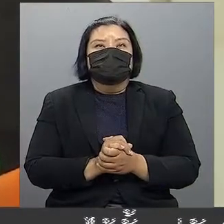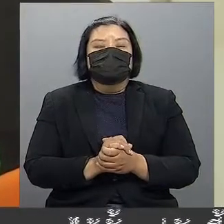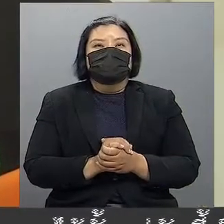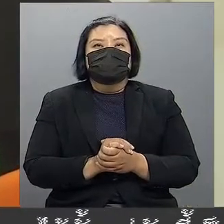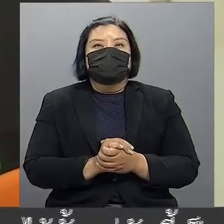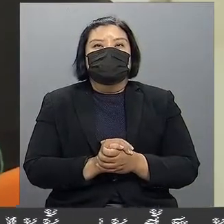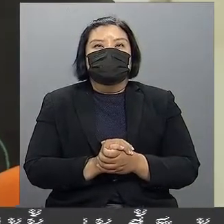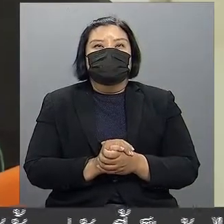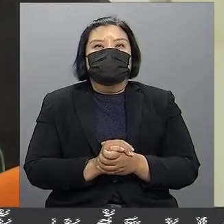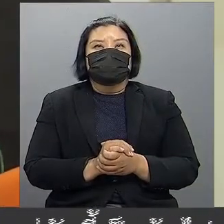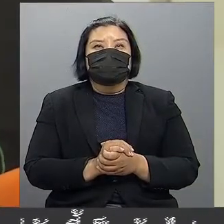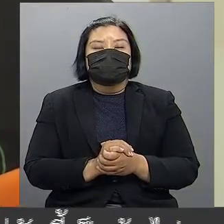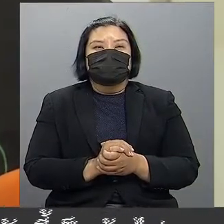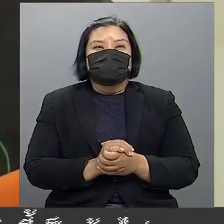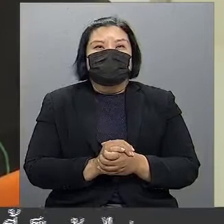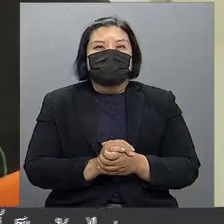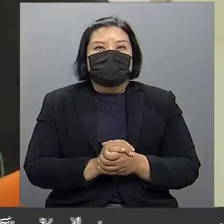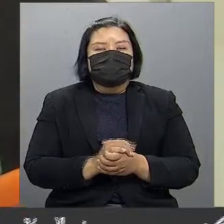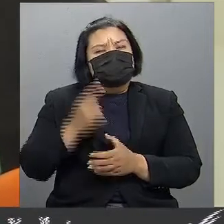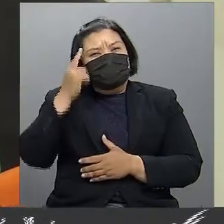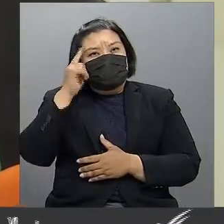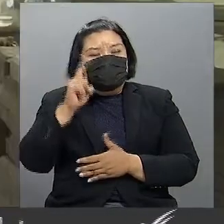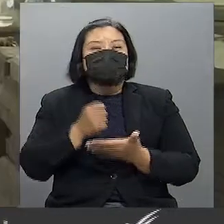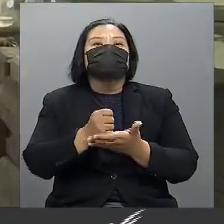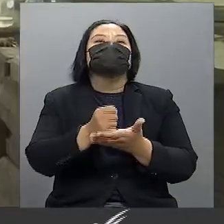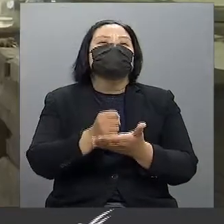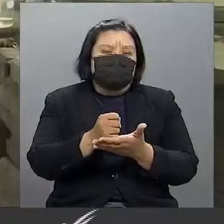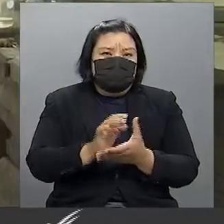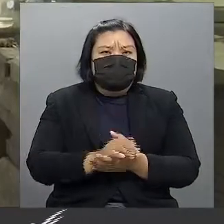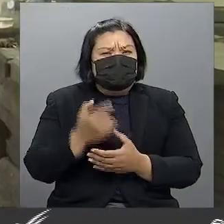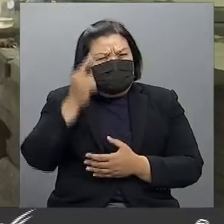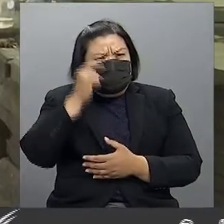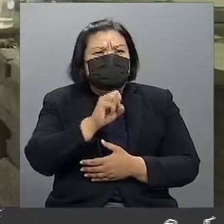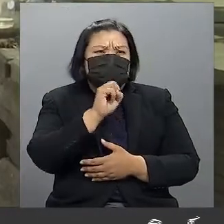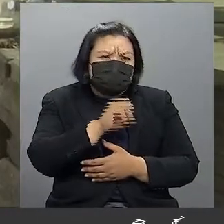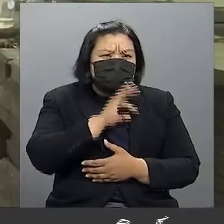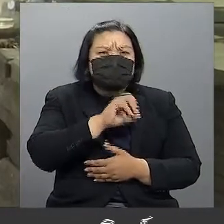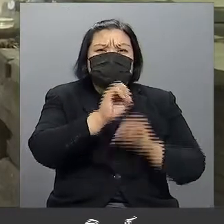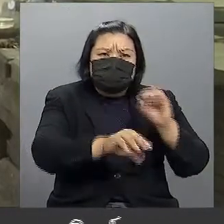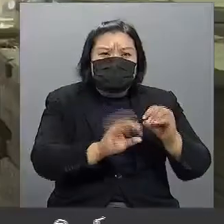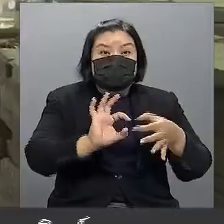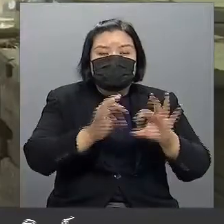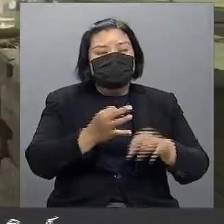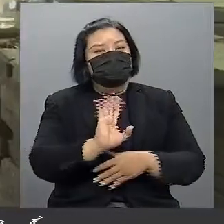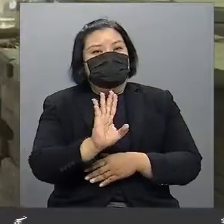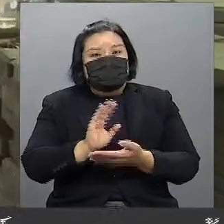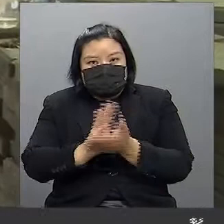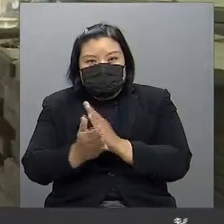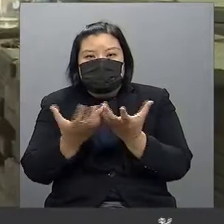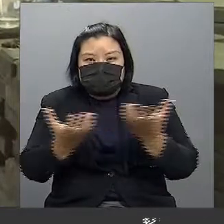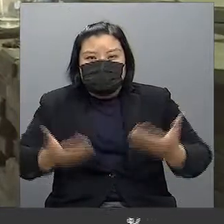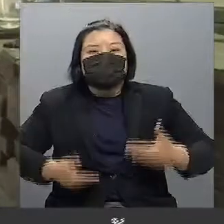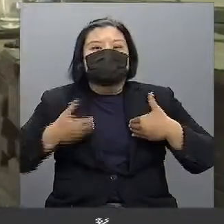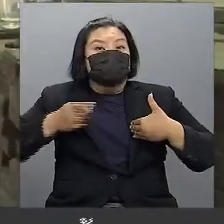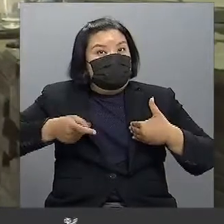ไม่มากก็น้อยเรียกว่าอย่างน้อยก็ดีกว่าเราเอาไปเผาหรือว่าไปฝัง เจ้าของโครงการขยะแลกบุญเ